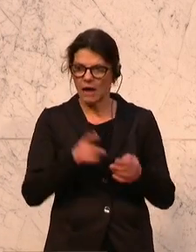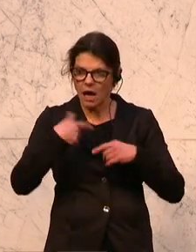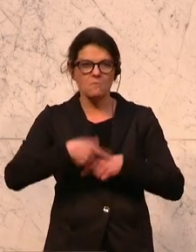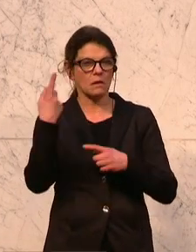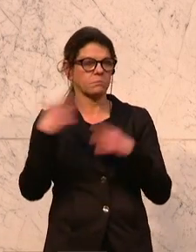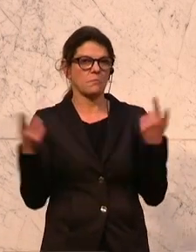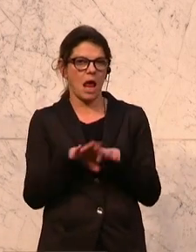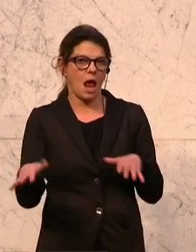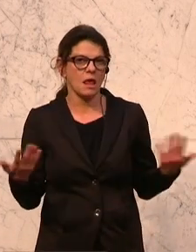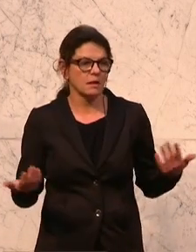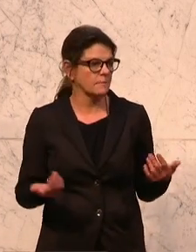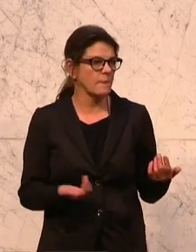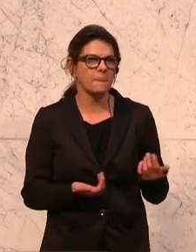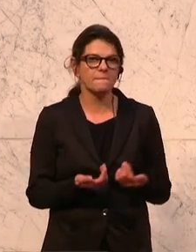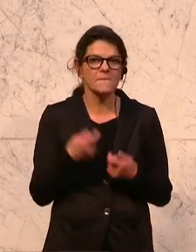auch alle